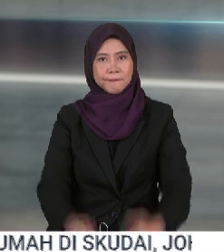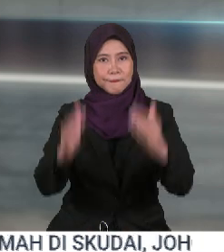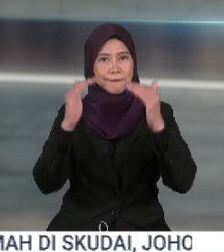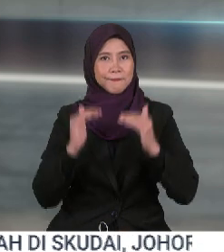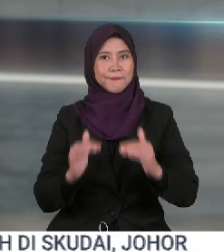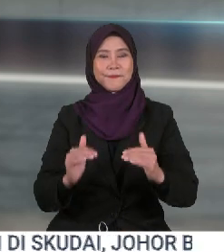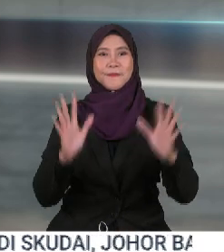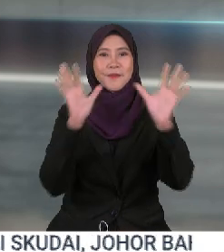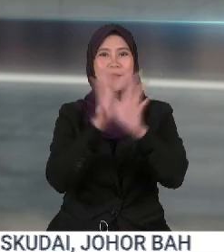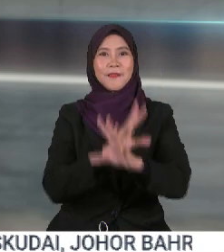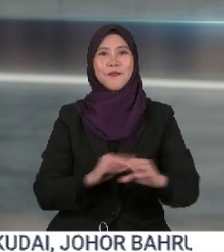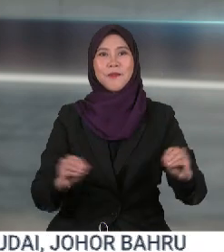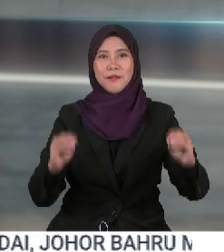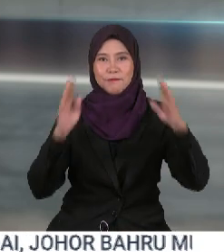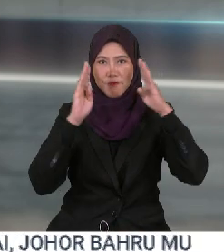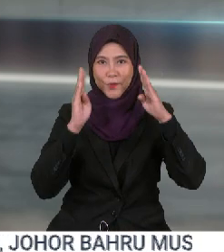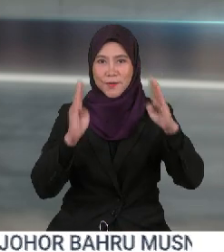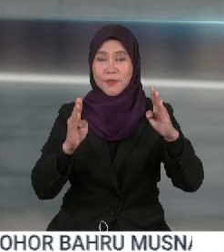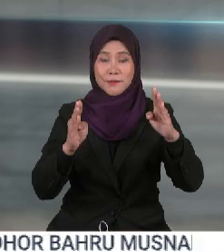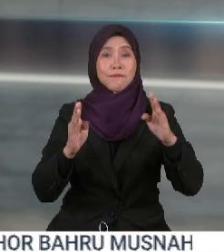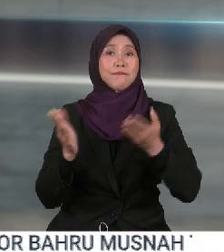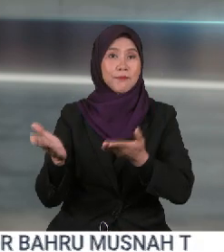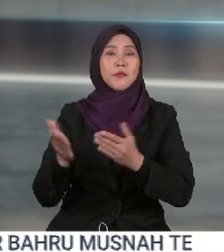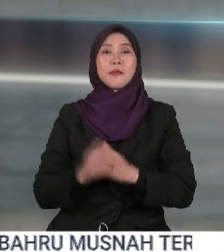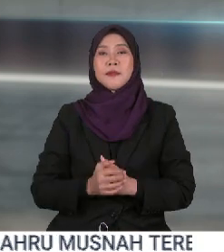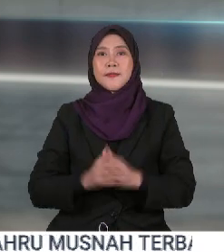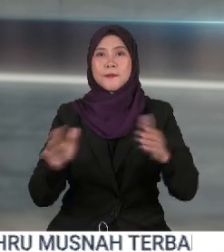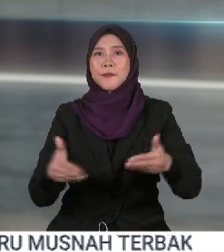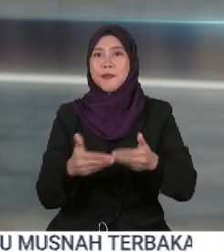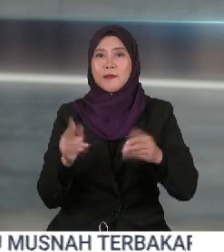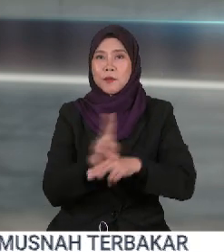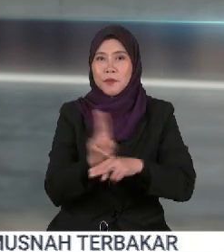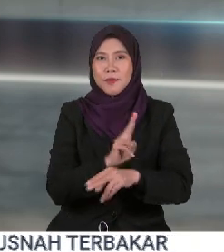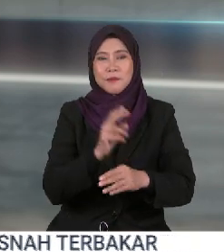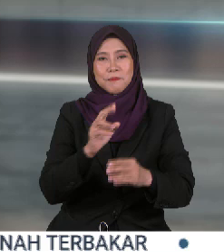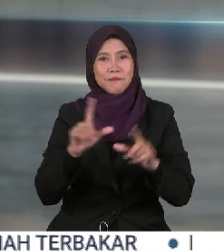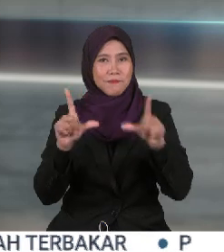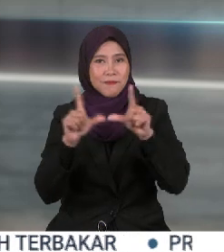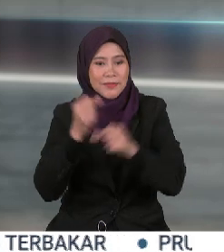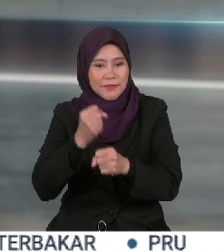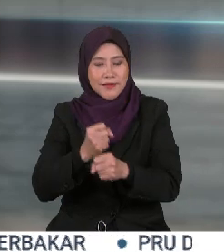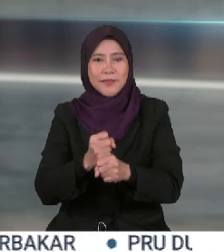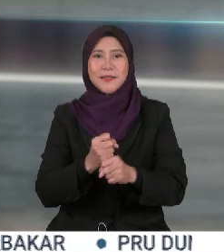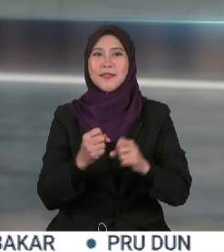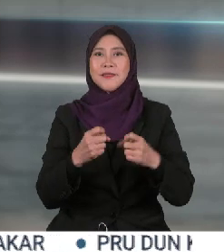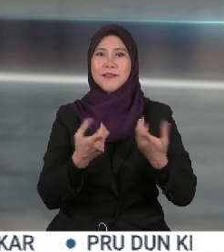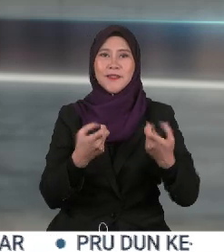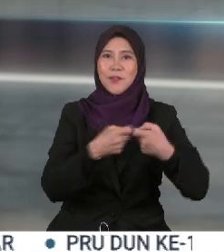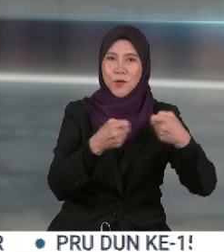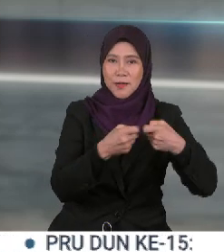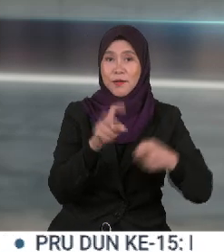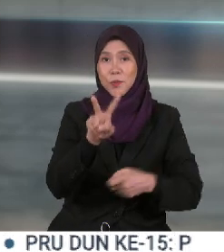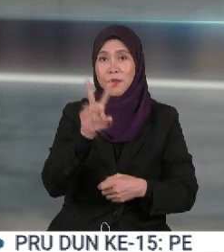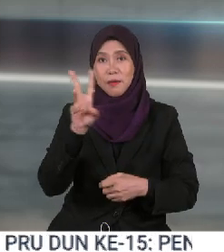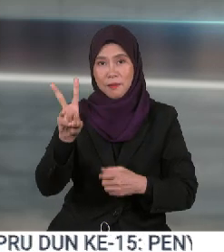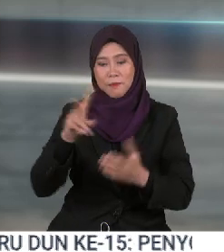Seterusnya, kita ke Bumi Kenyalang. Fokus hari ini, Sarawak Berhasrat perkenalkan penggunaan permit kerja secara elektronik. Juga mengenai 36